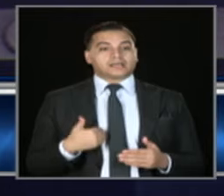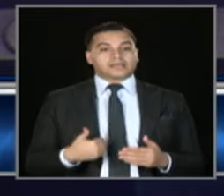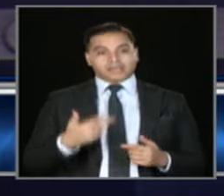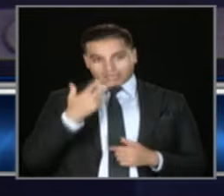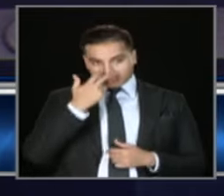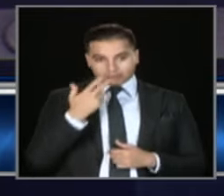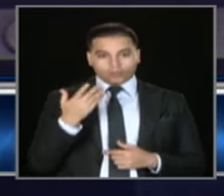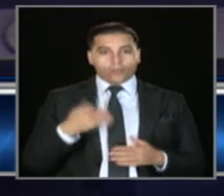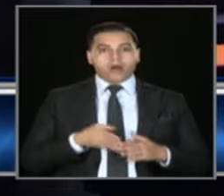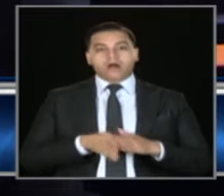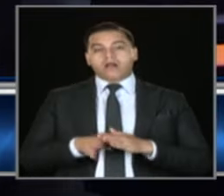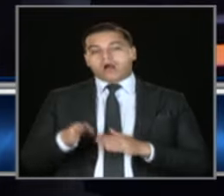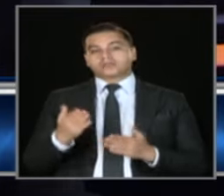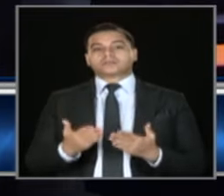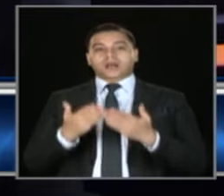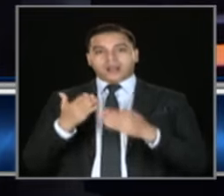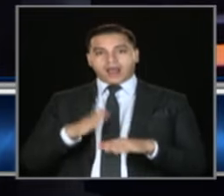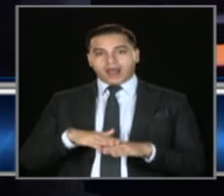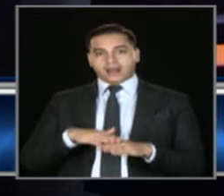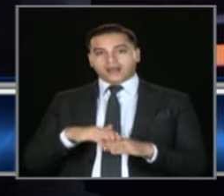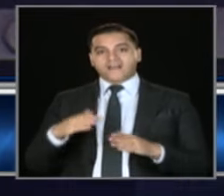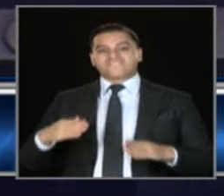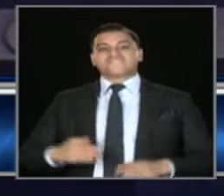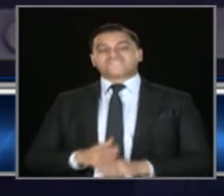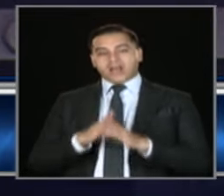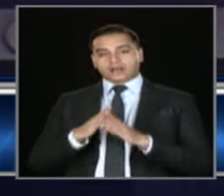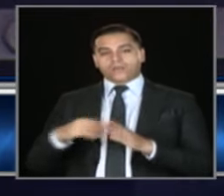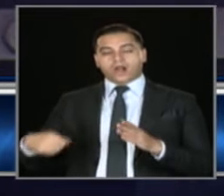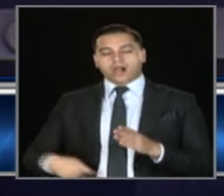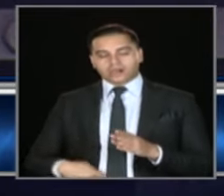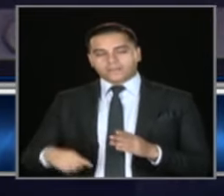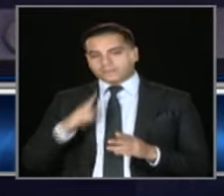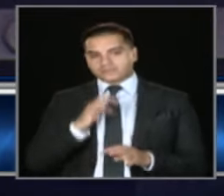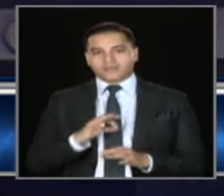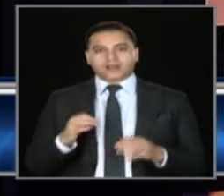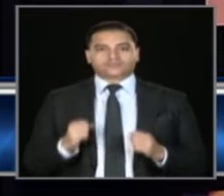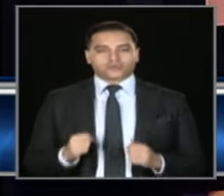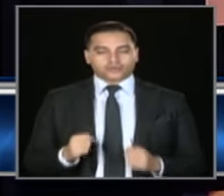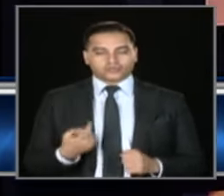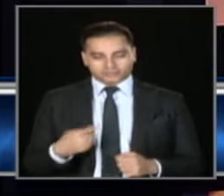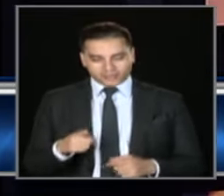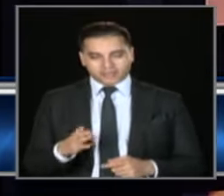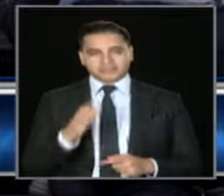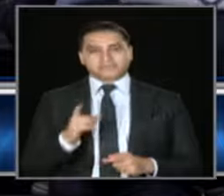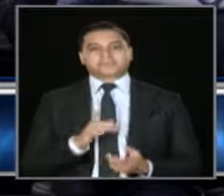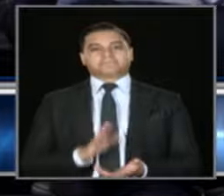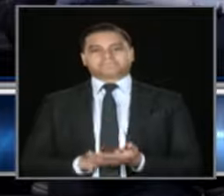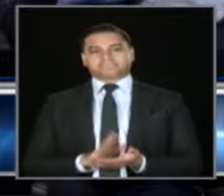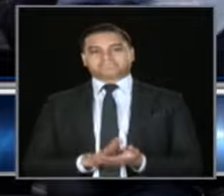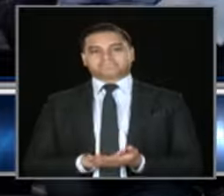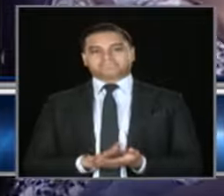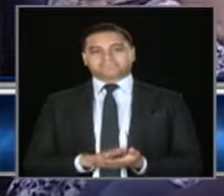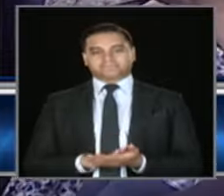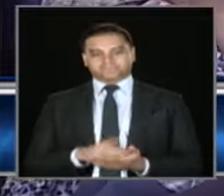خارج يصلي الفجر والطعم بخنجر ولكنه نجا من الموت. إجابة صحيحة.